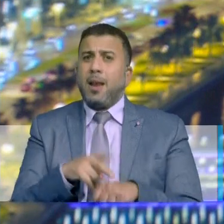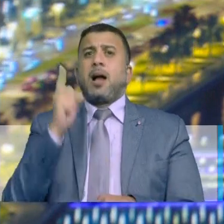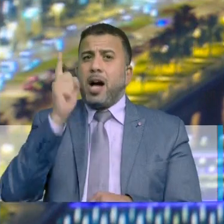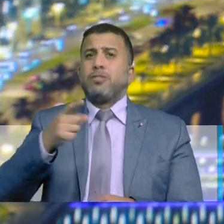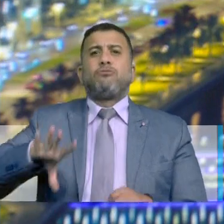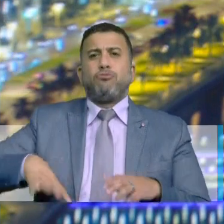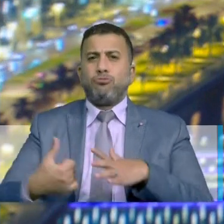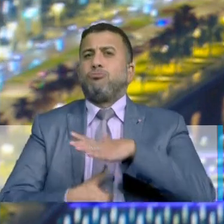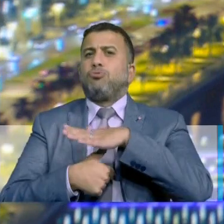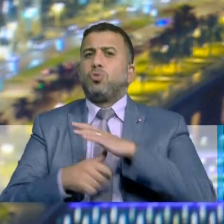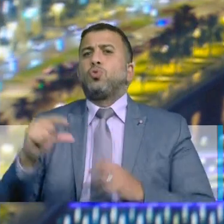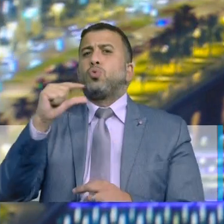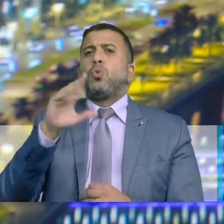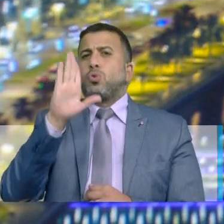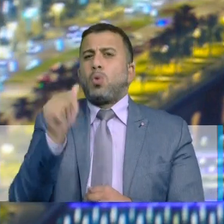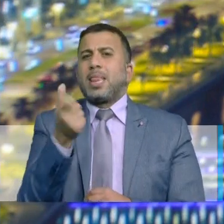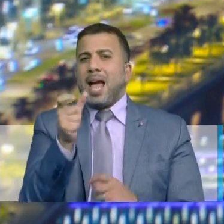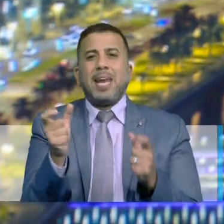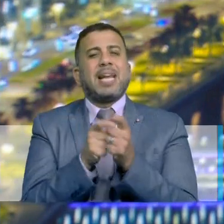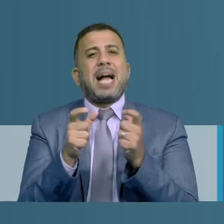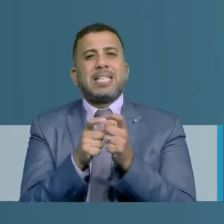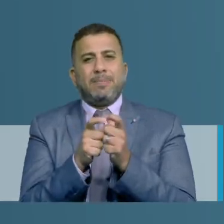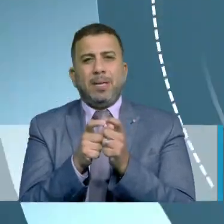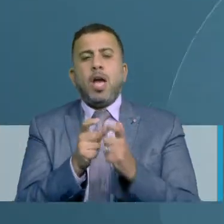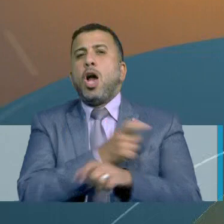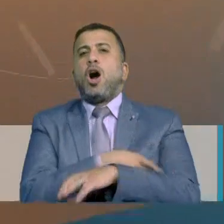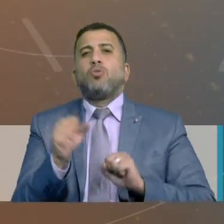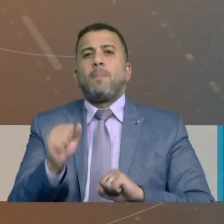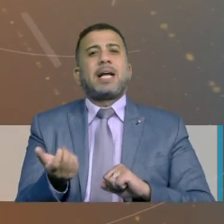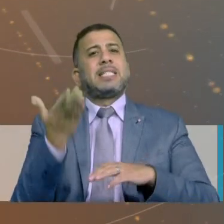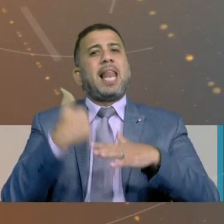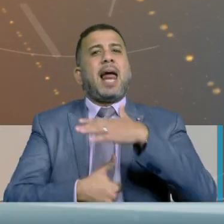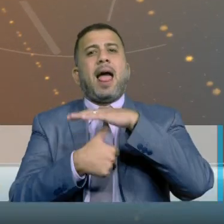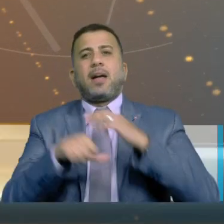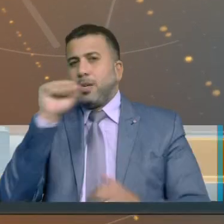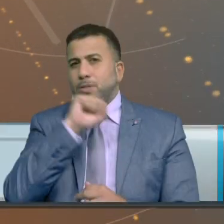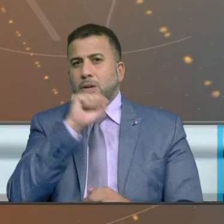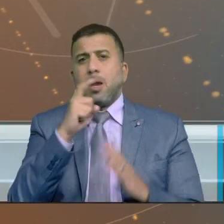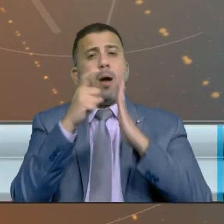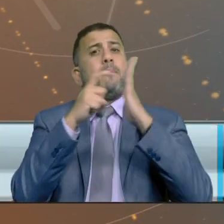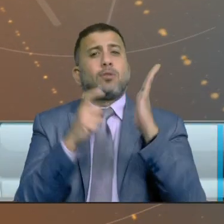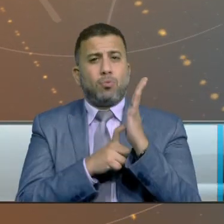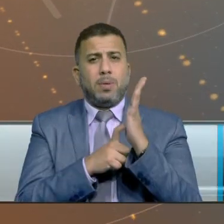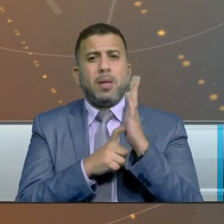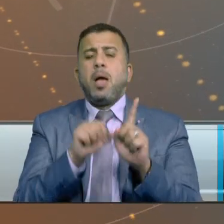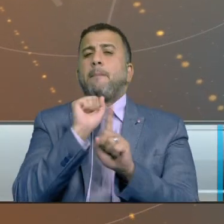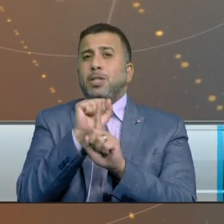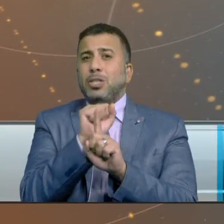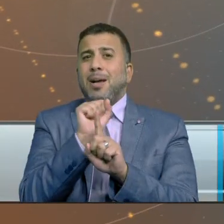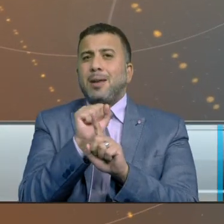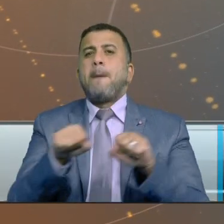كذلك اصدر صاحب السمو الشيخ الدكتور سلطان بن محمد القاسمي عضو المجلس الاعلى حاكم الشارقه